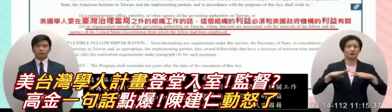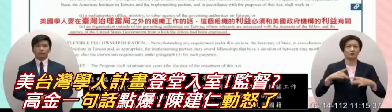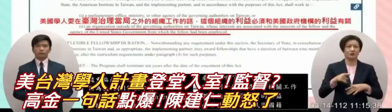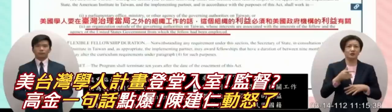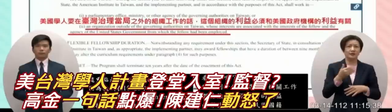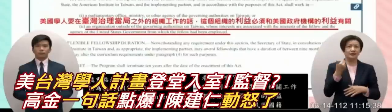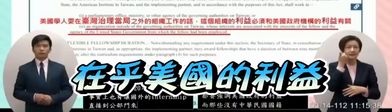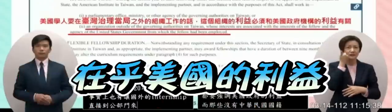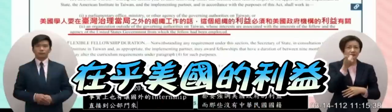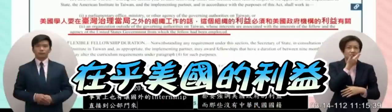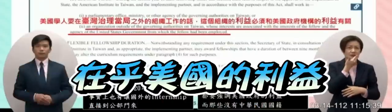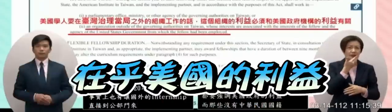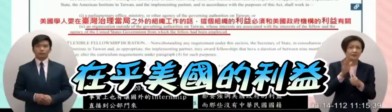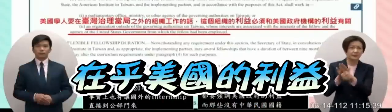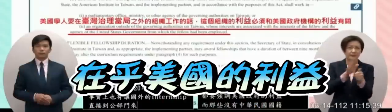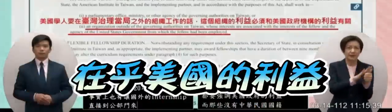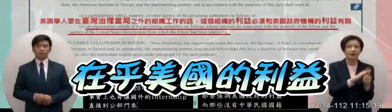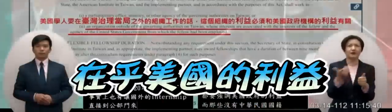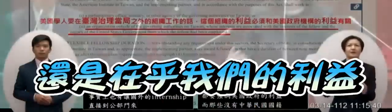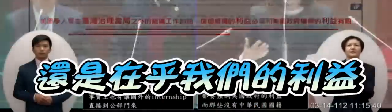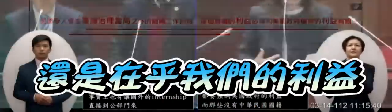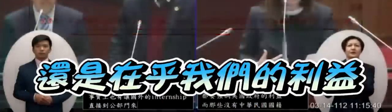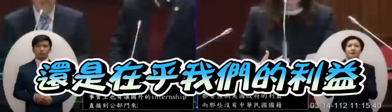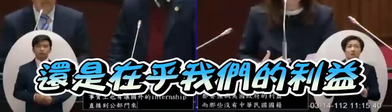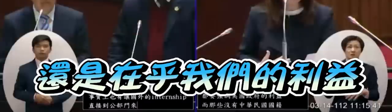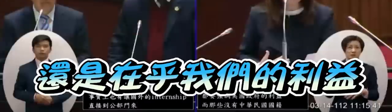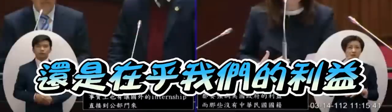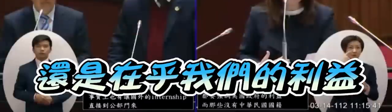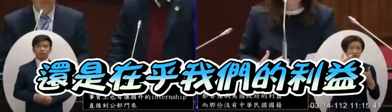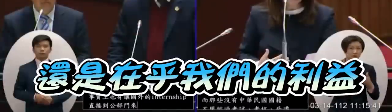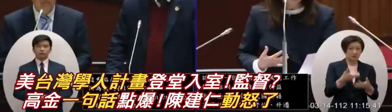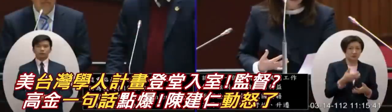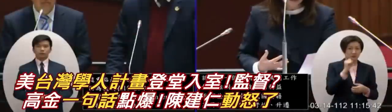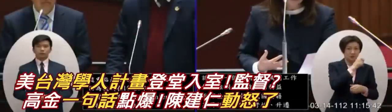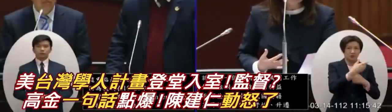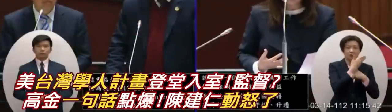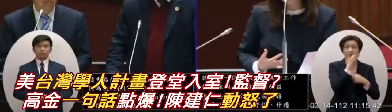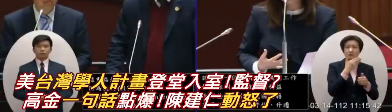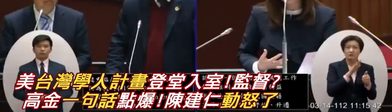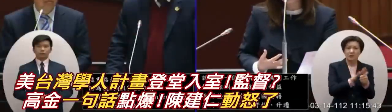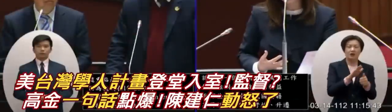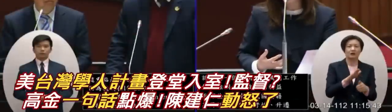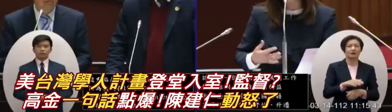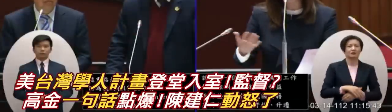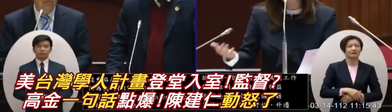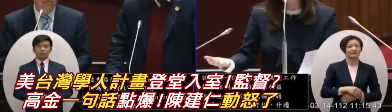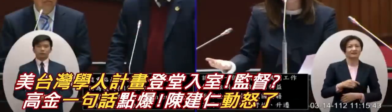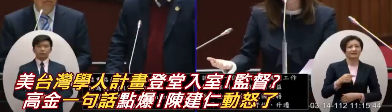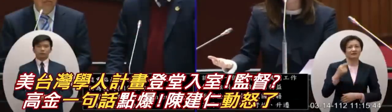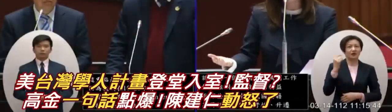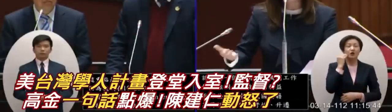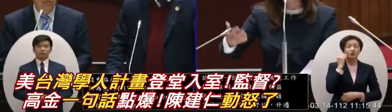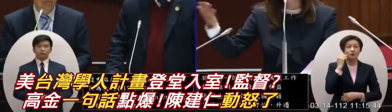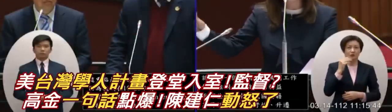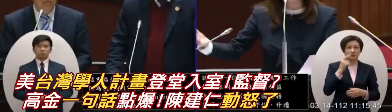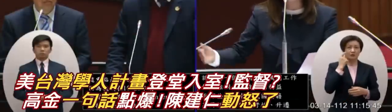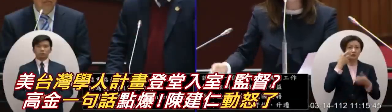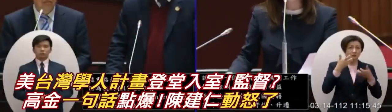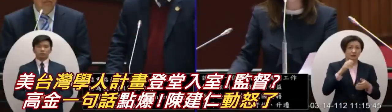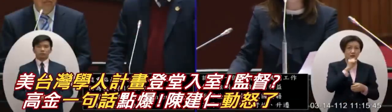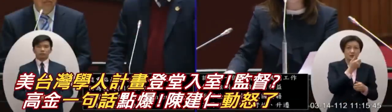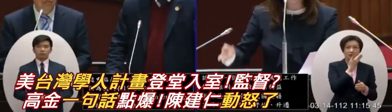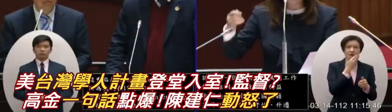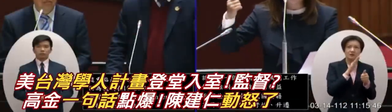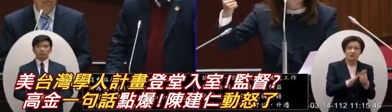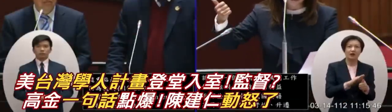的利益呢？是在乎美国的利益吗？还是在乎我们的利益？我看在乎我们的利益就算了吧。这段时间